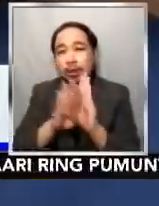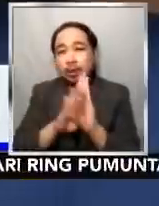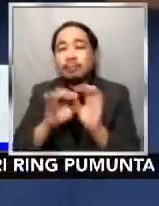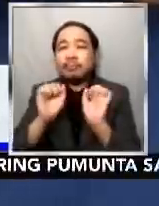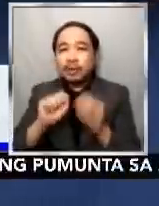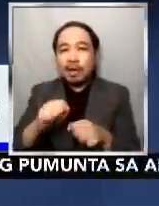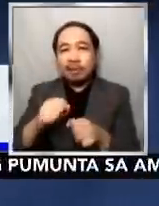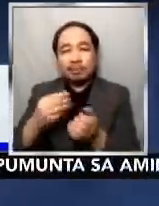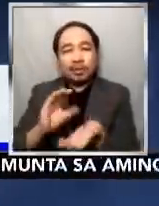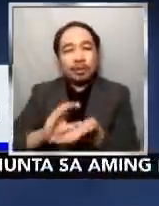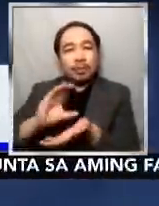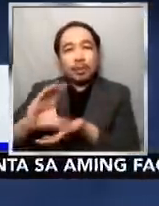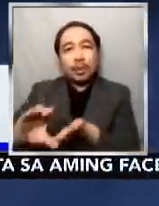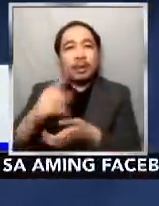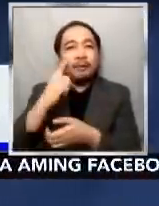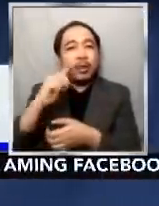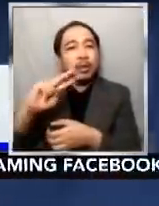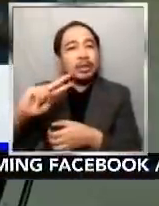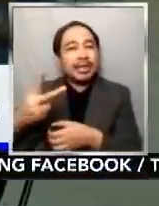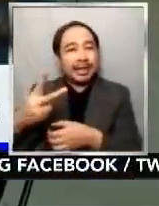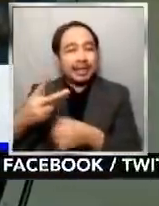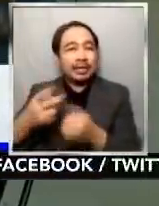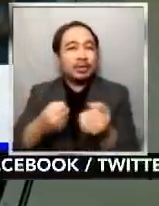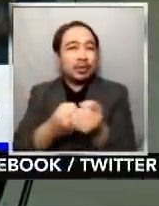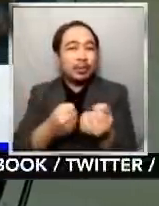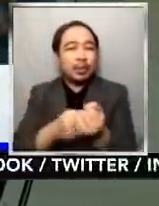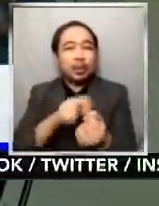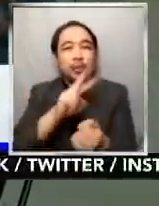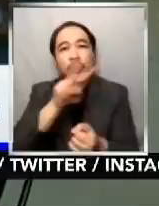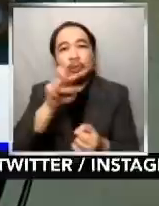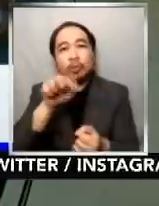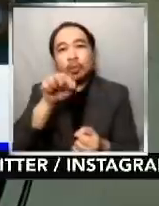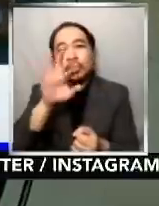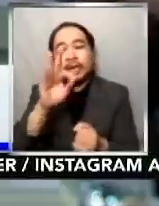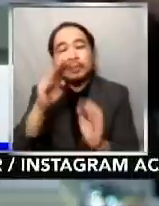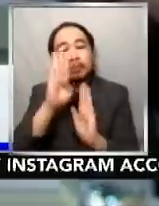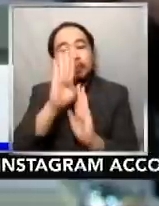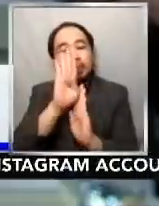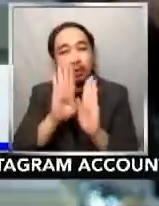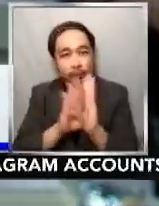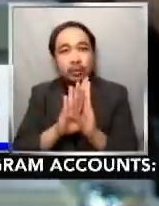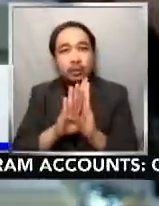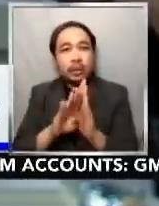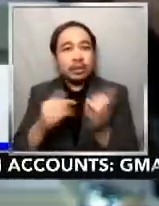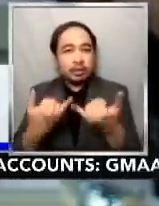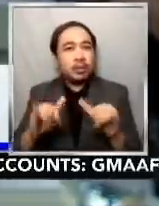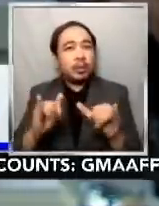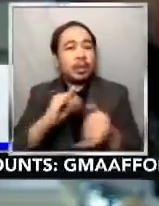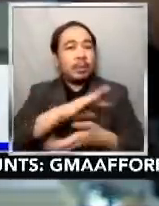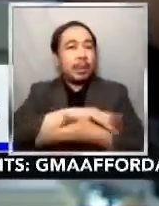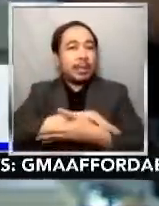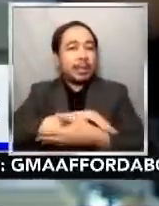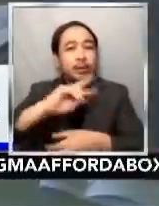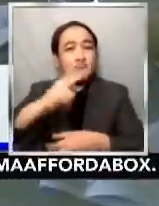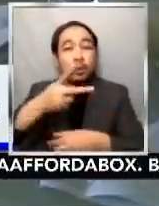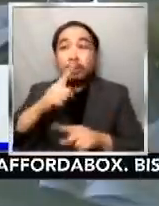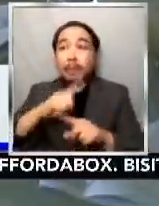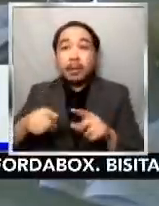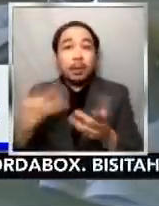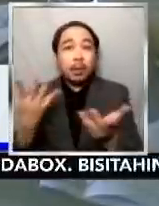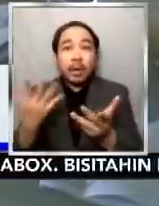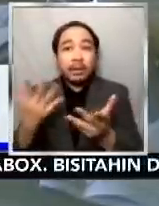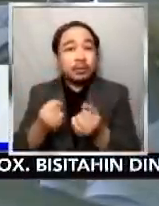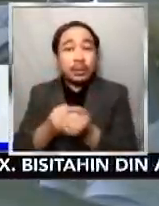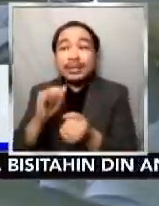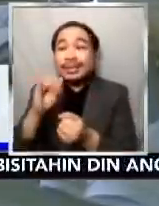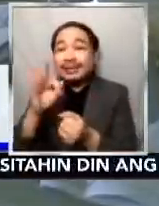ayuda. 22.9 billion ang mga gastos ngayon sa ilalim ng Bayanihan 2. Pero wala naman paghuhugutang pang-ayuda kung mag-i-extend ang